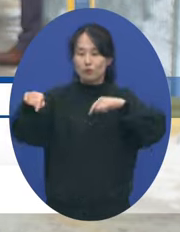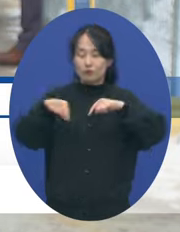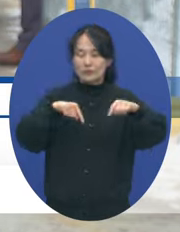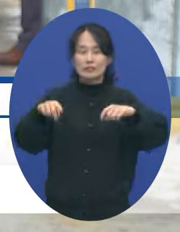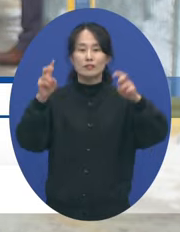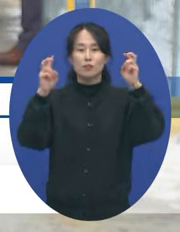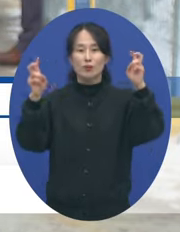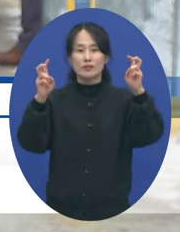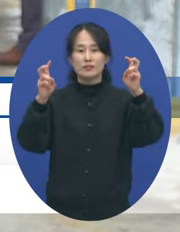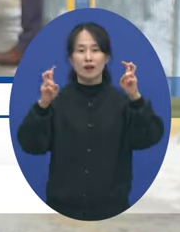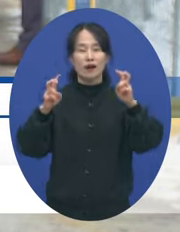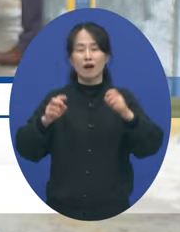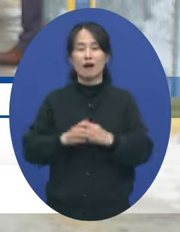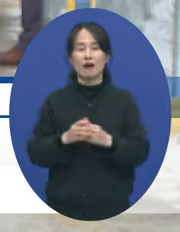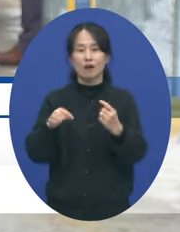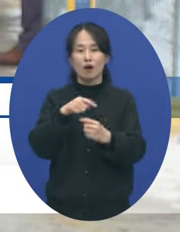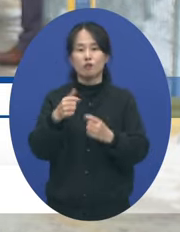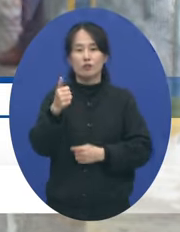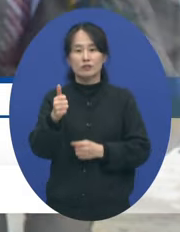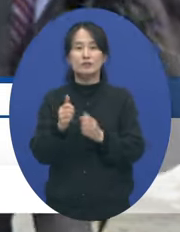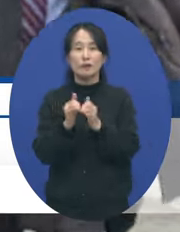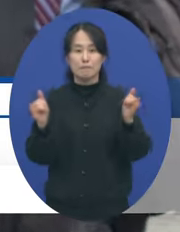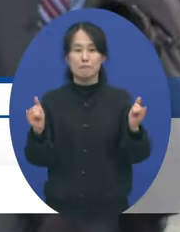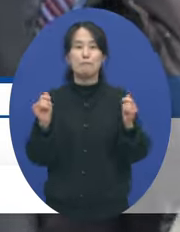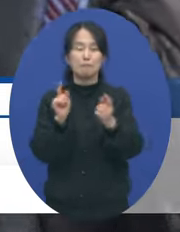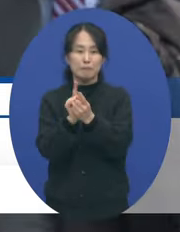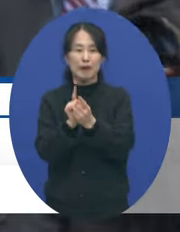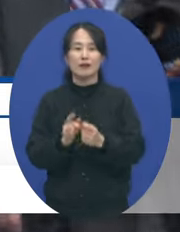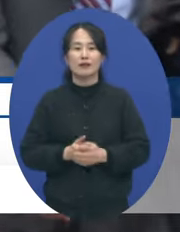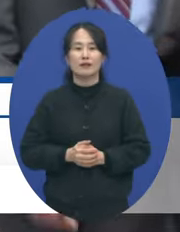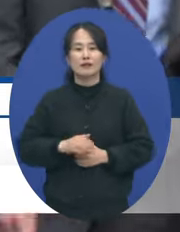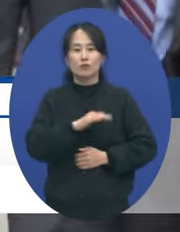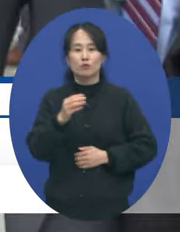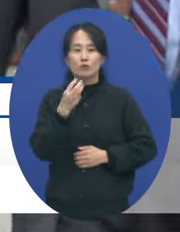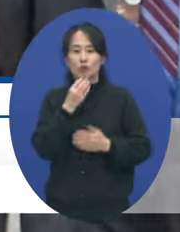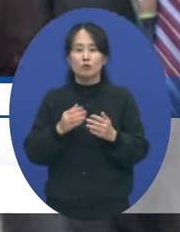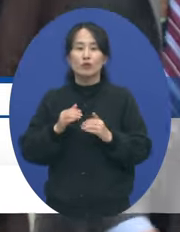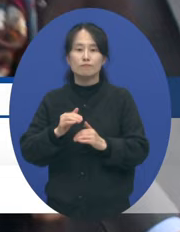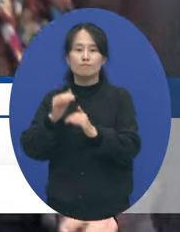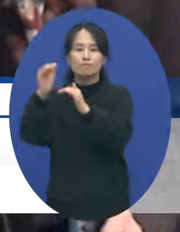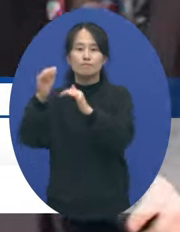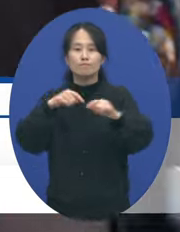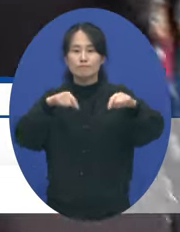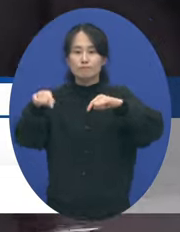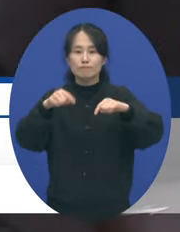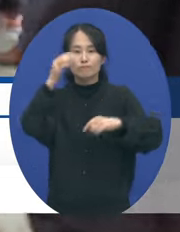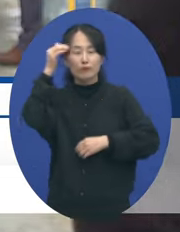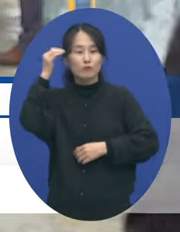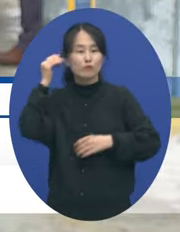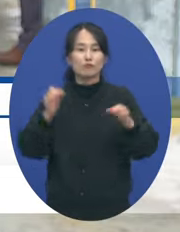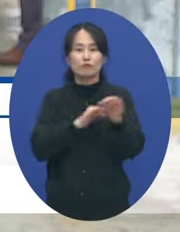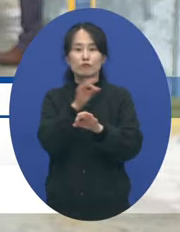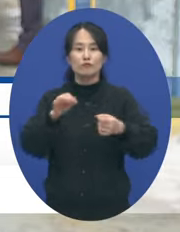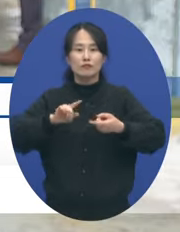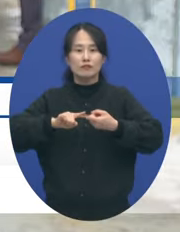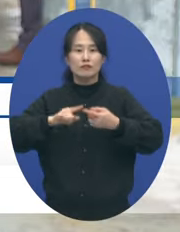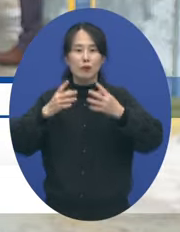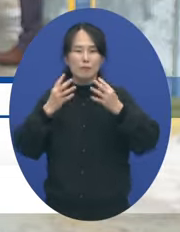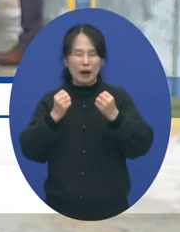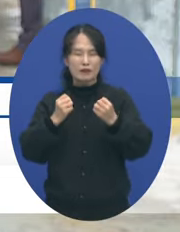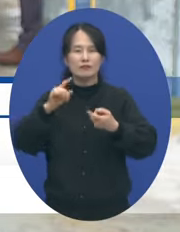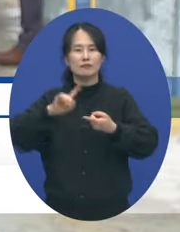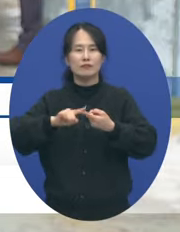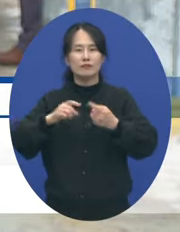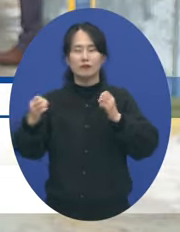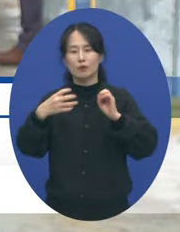또 기업 CEO들 만났습니다. 우리 경기도가 추진하고 있는 정책과 또 대한민국 경제에 대한 많은 것들에